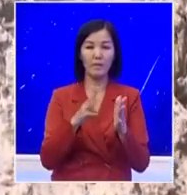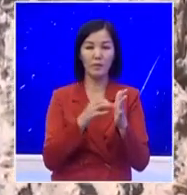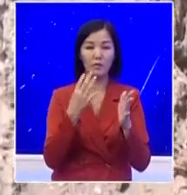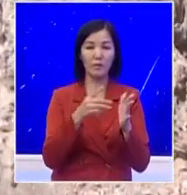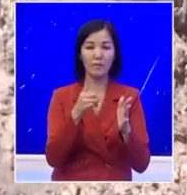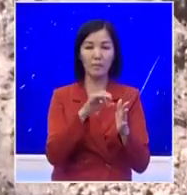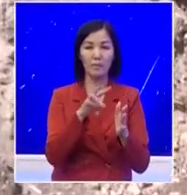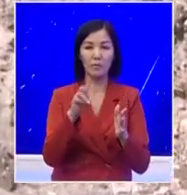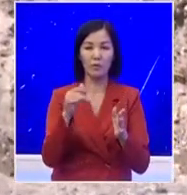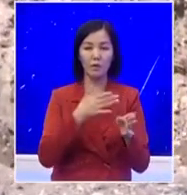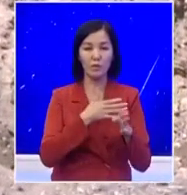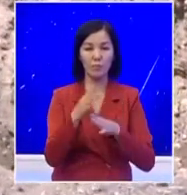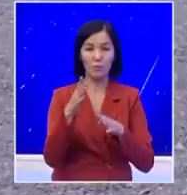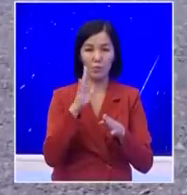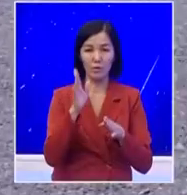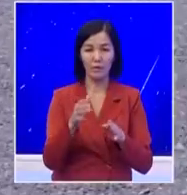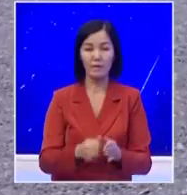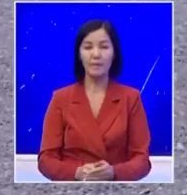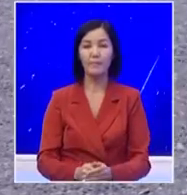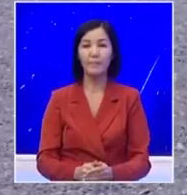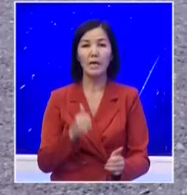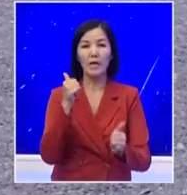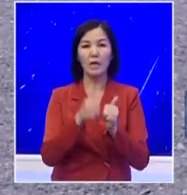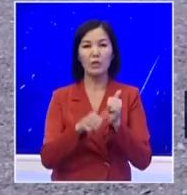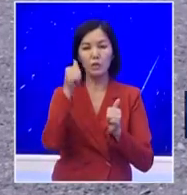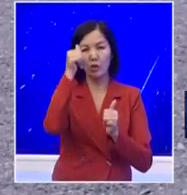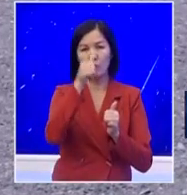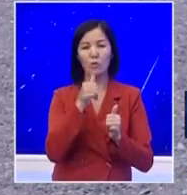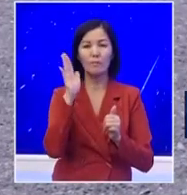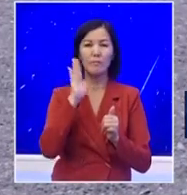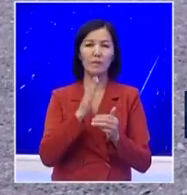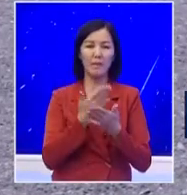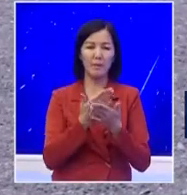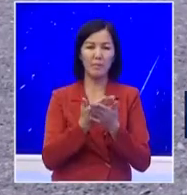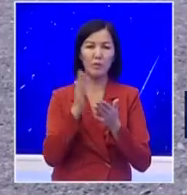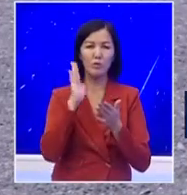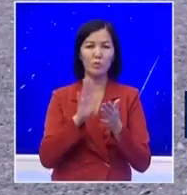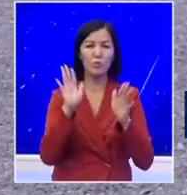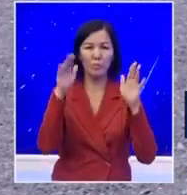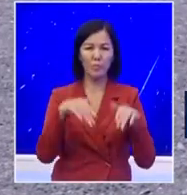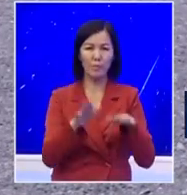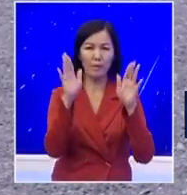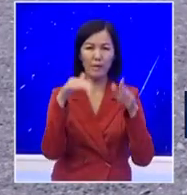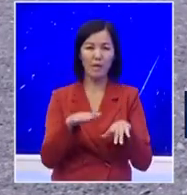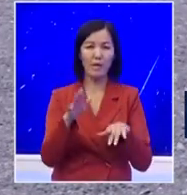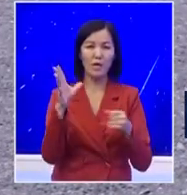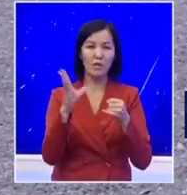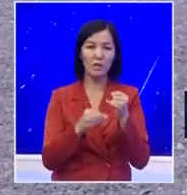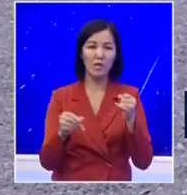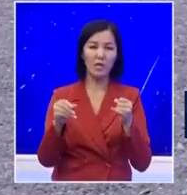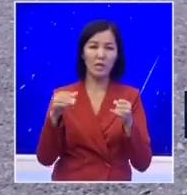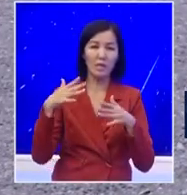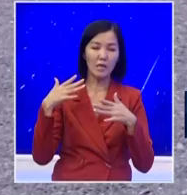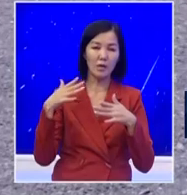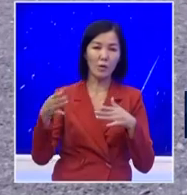миллион теңге қаржы қарастырылған. Жылдан жылға шайыла береді ғой. Сондықтан біз өзіміздің мәліметтерді